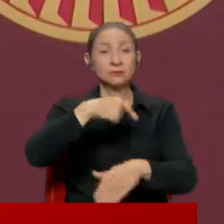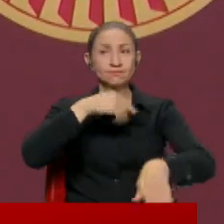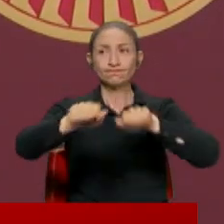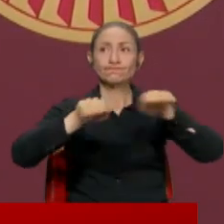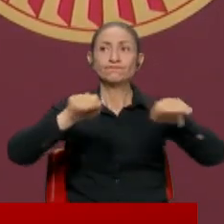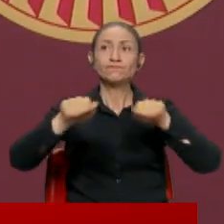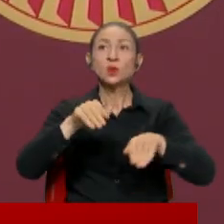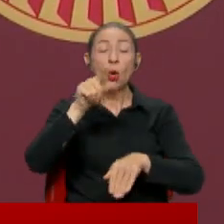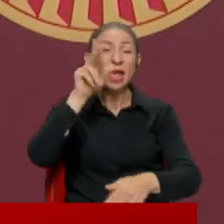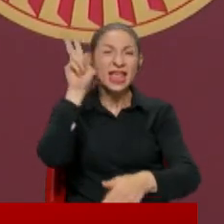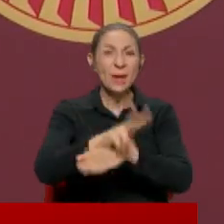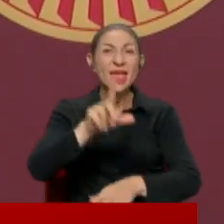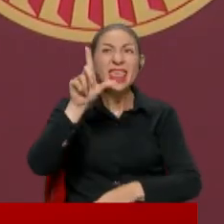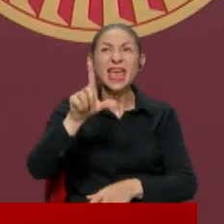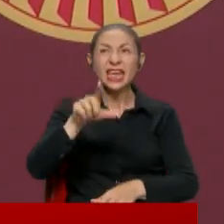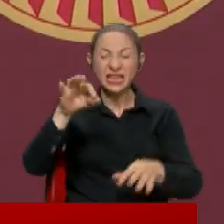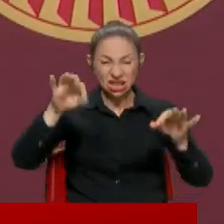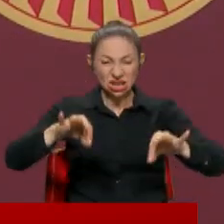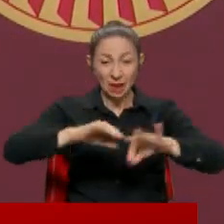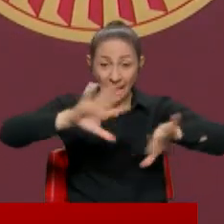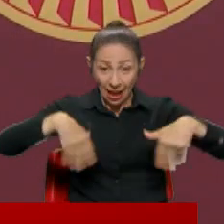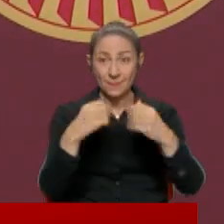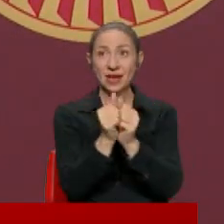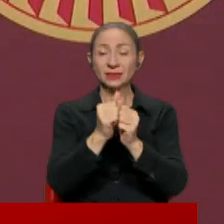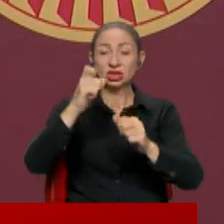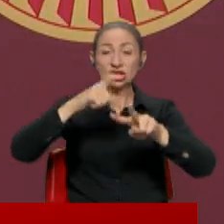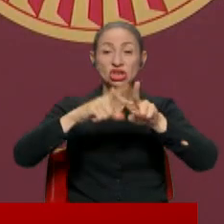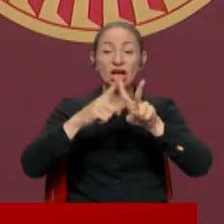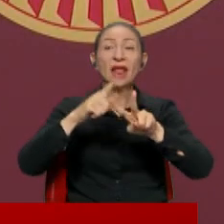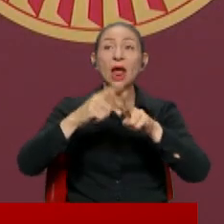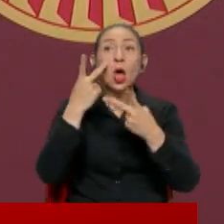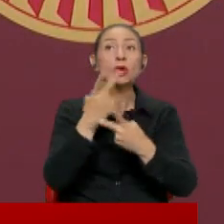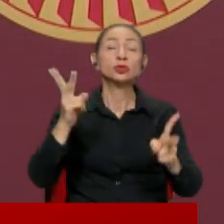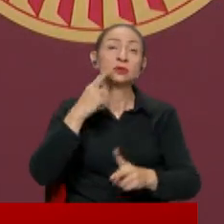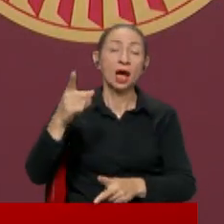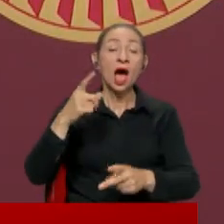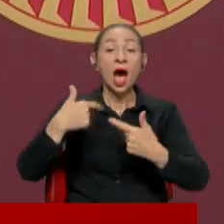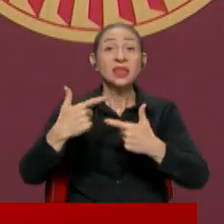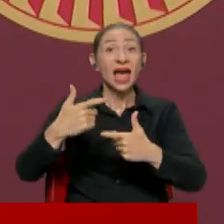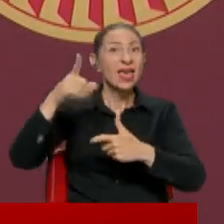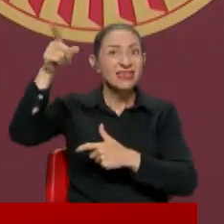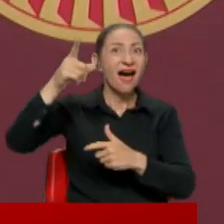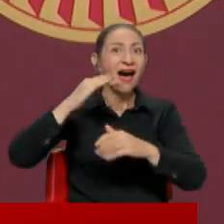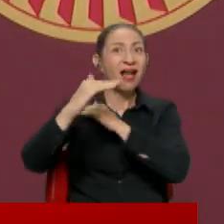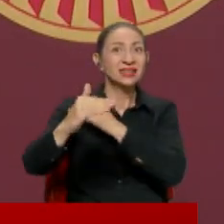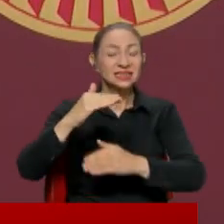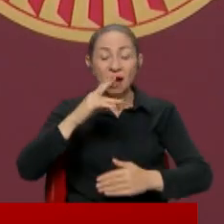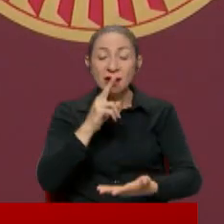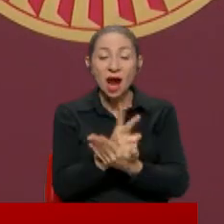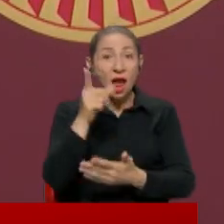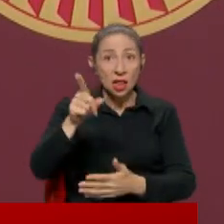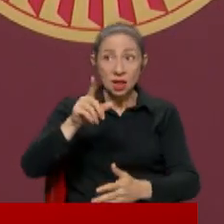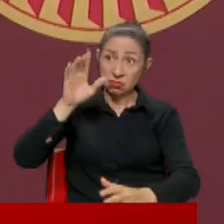çağrı yapıyor. O yeminin gereği şimdi hep beraber Can Atalay'a özgürlük demektir. Hatay halkının iradesinin